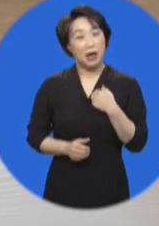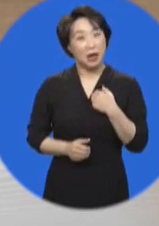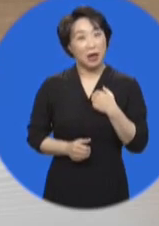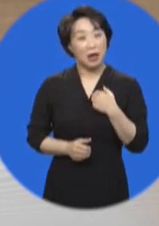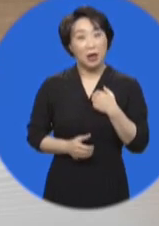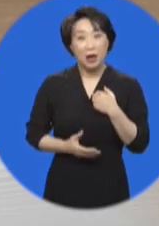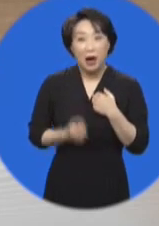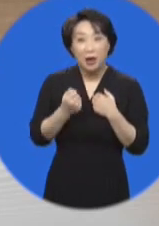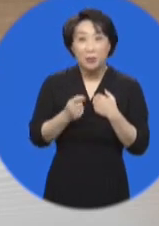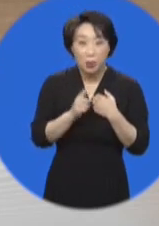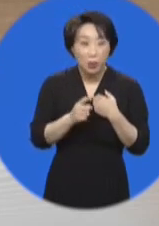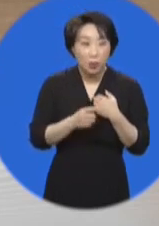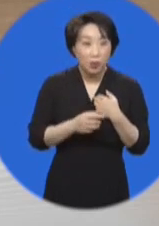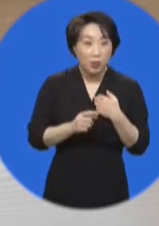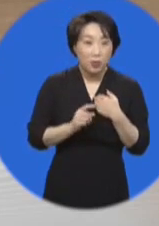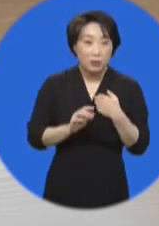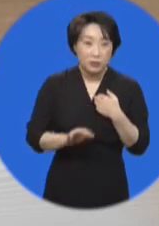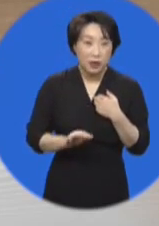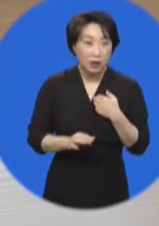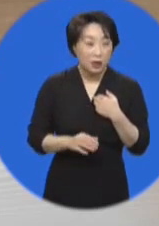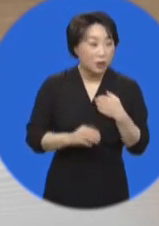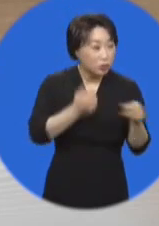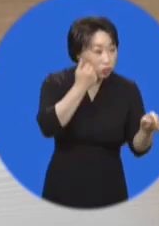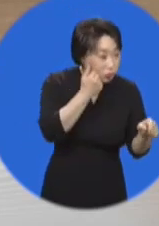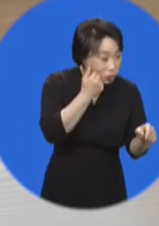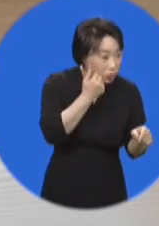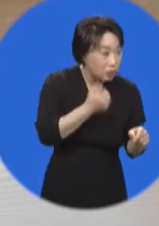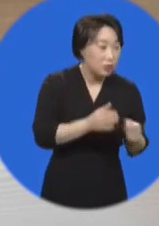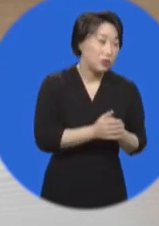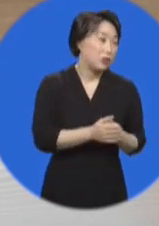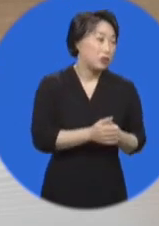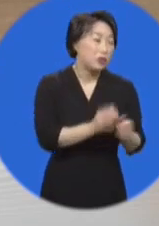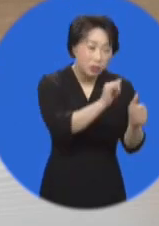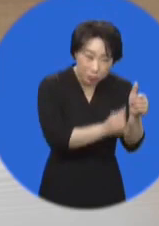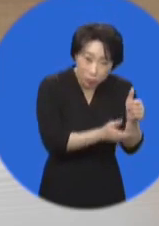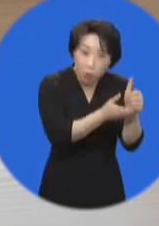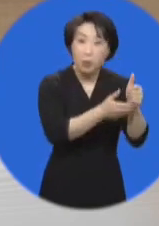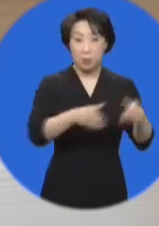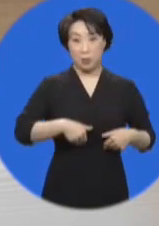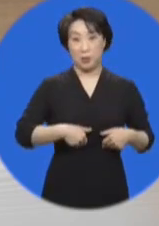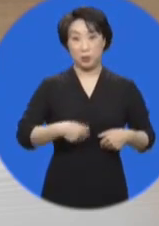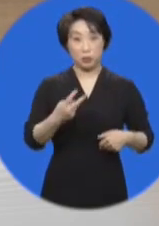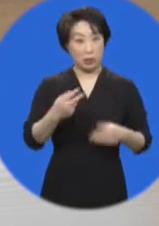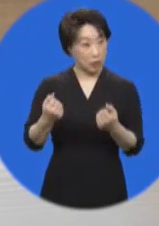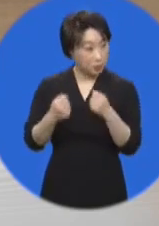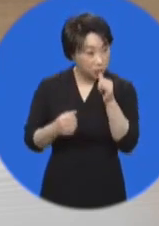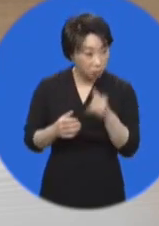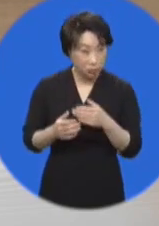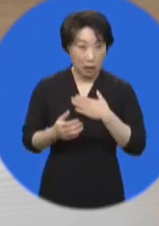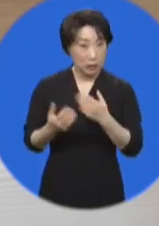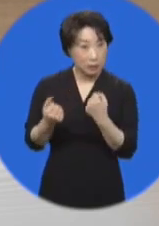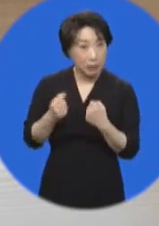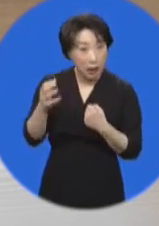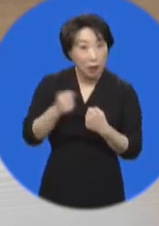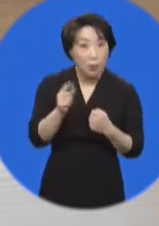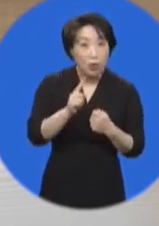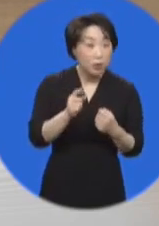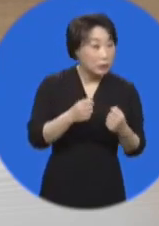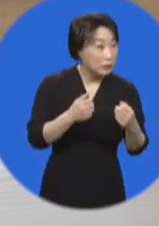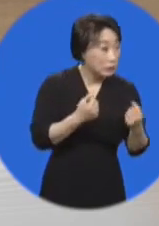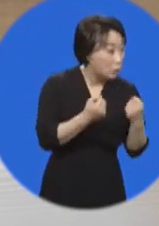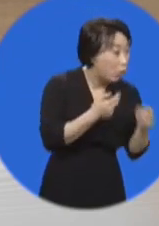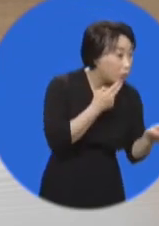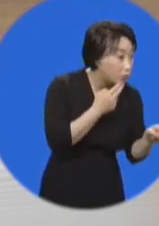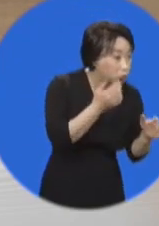있는 것으로 없는 자 섬기고 내가 힘 있으면 그 힘으로 힘 없는